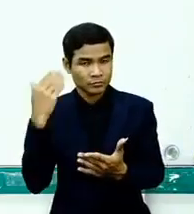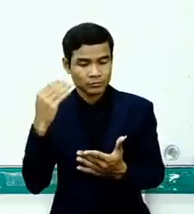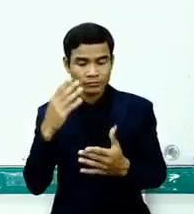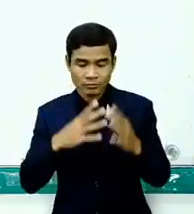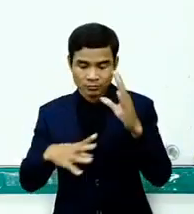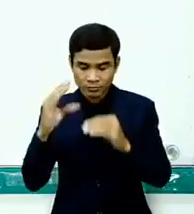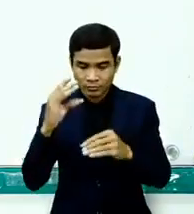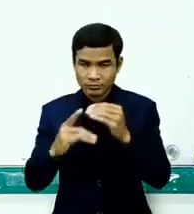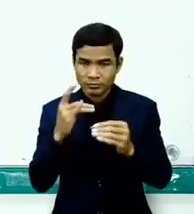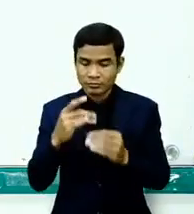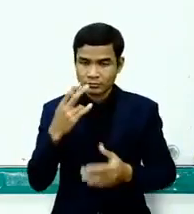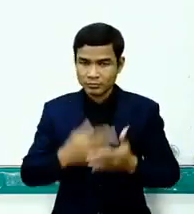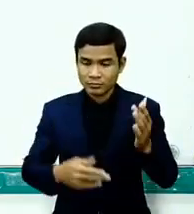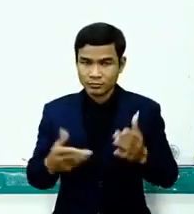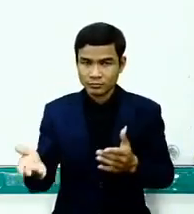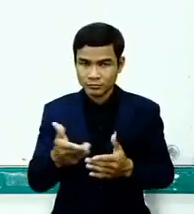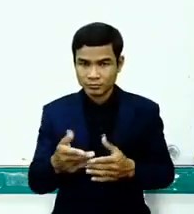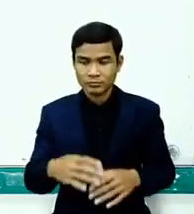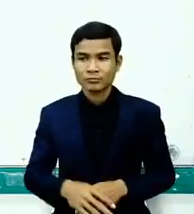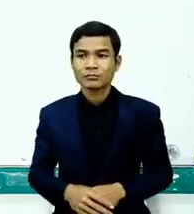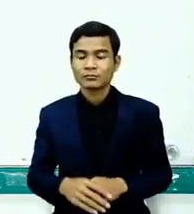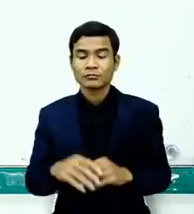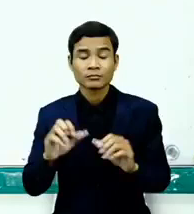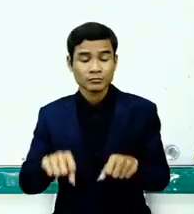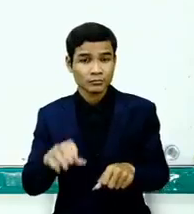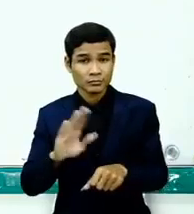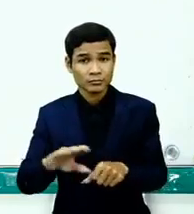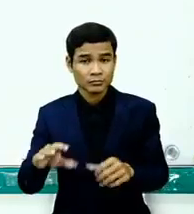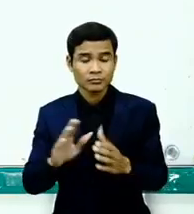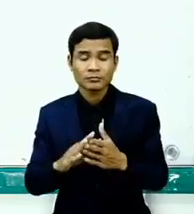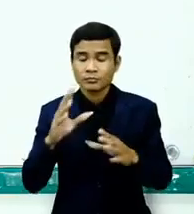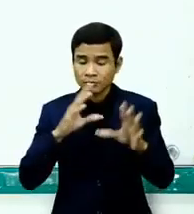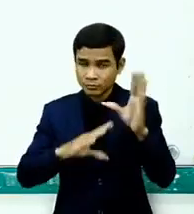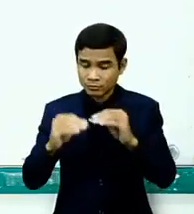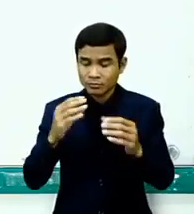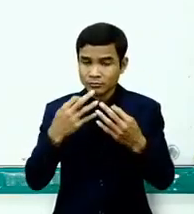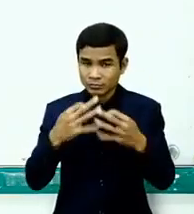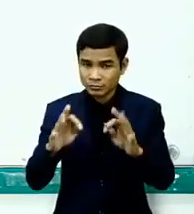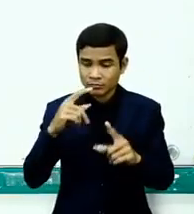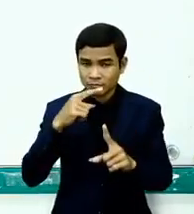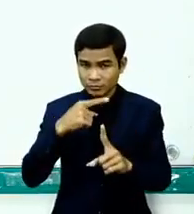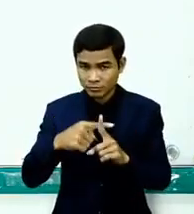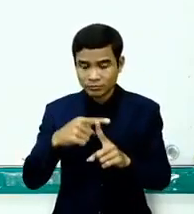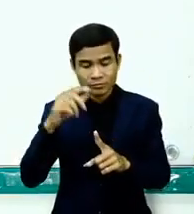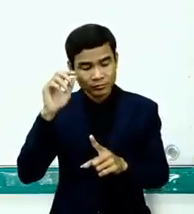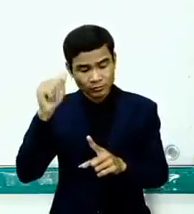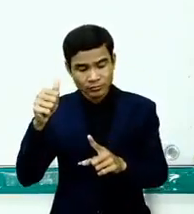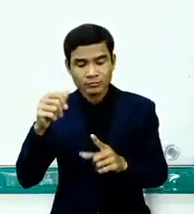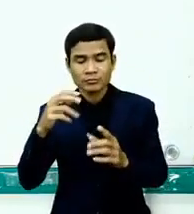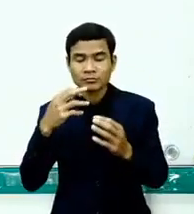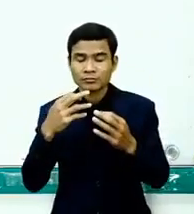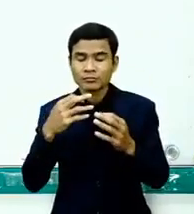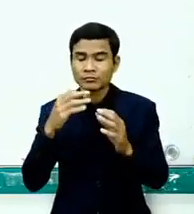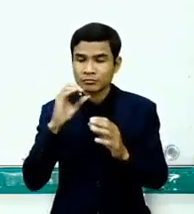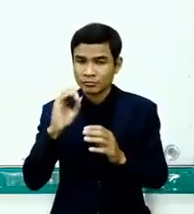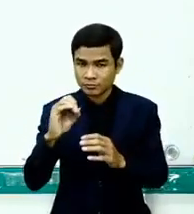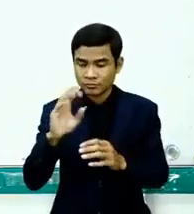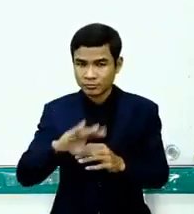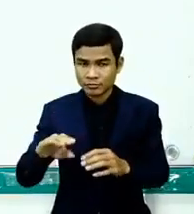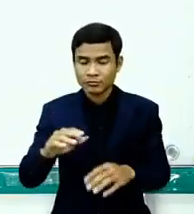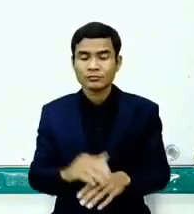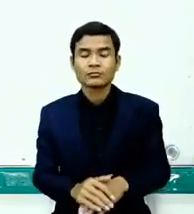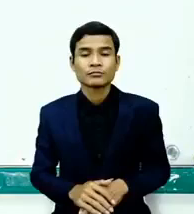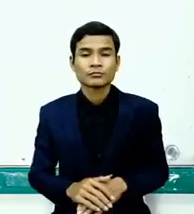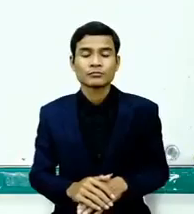រៀនអំពីអ្វីដែរចាគឺយើងរៀនវិធីបូកនឹងសូន្យ